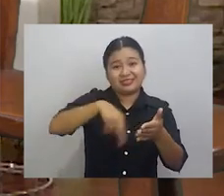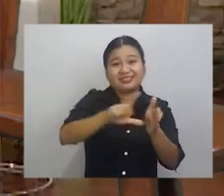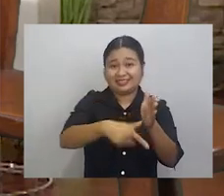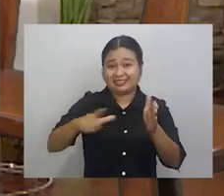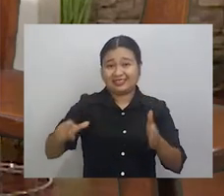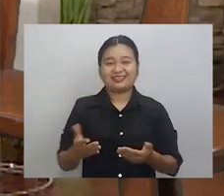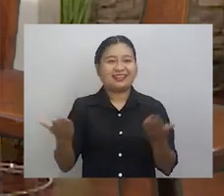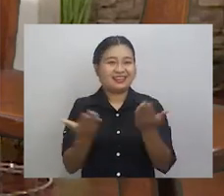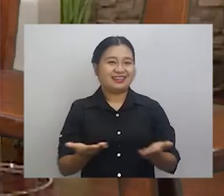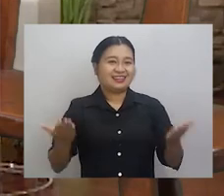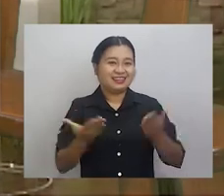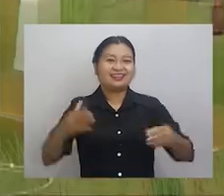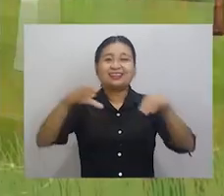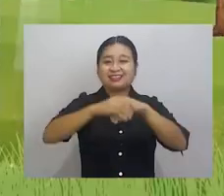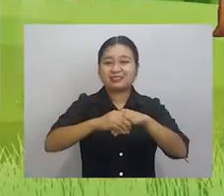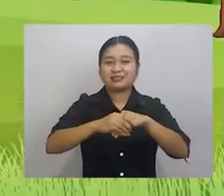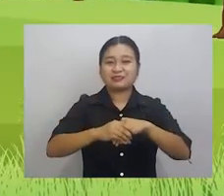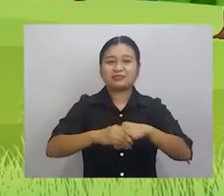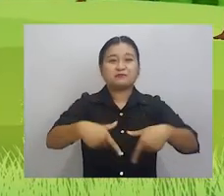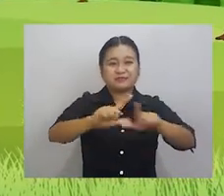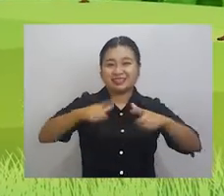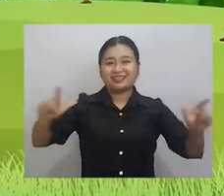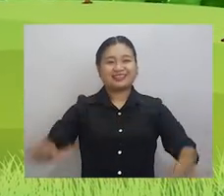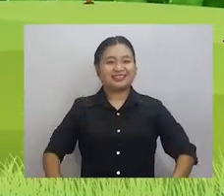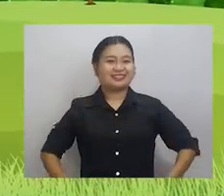sa Mawikang